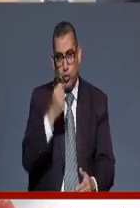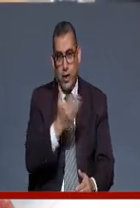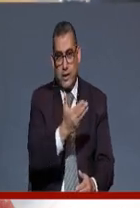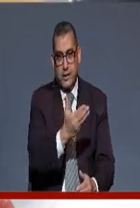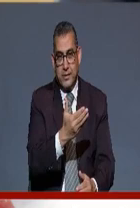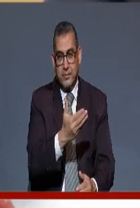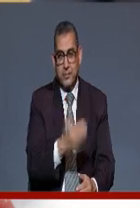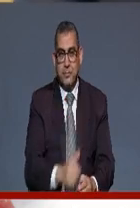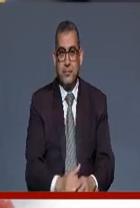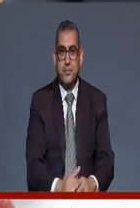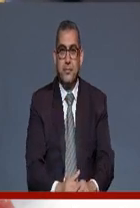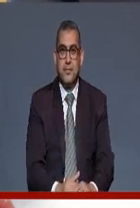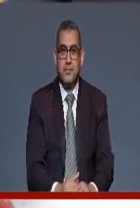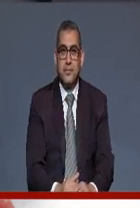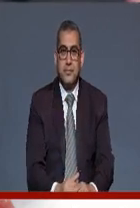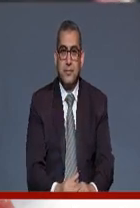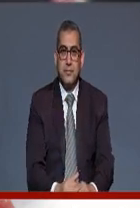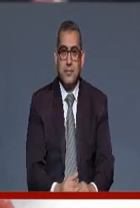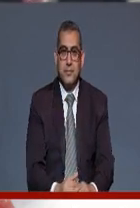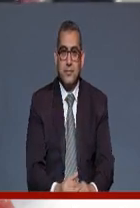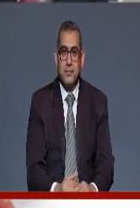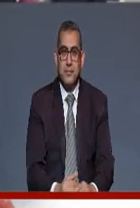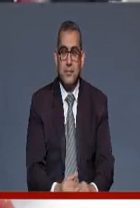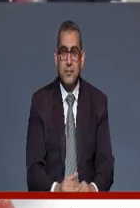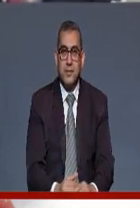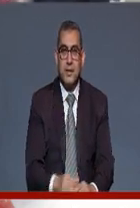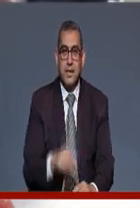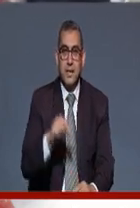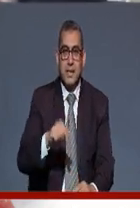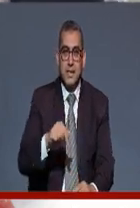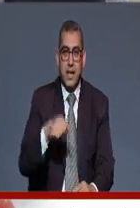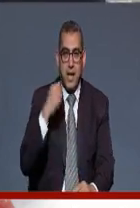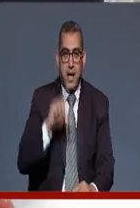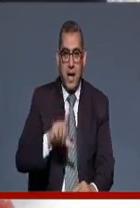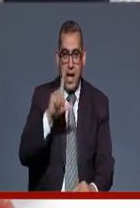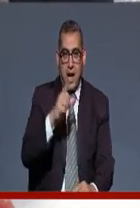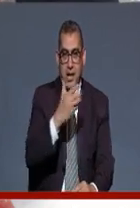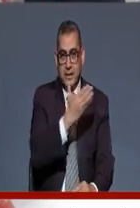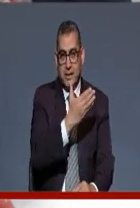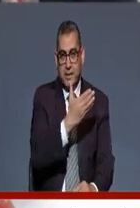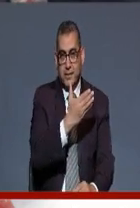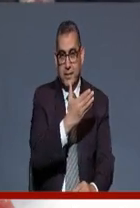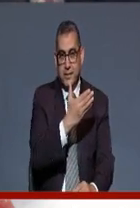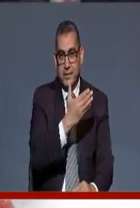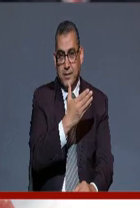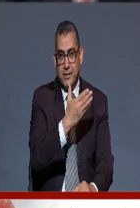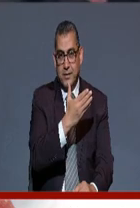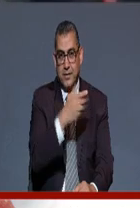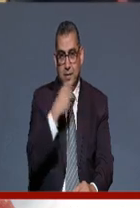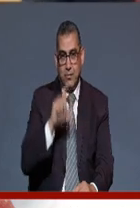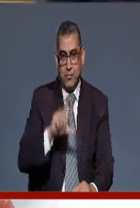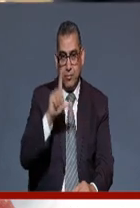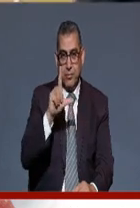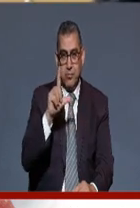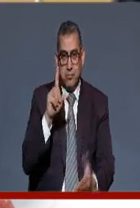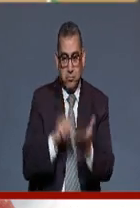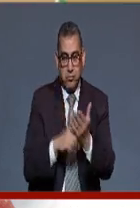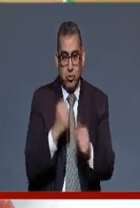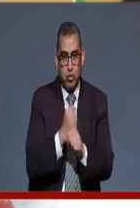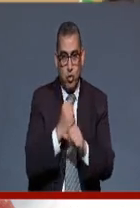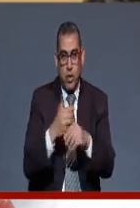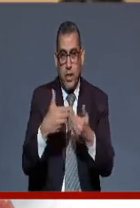me to call upon Mr. Gabriel Masuku. الآن السيد جابرييل ماسوكو الرئيس التنفيذي لدول